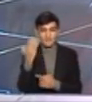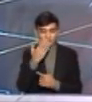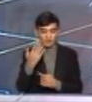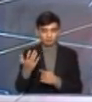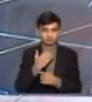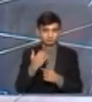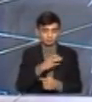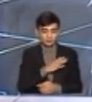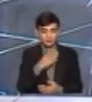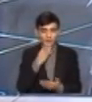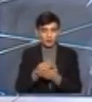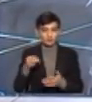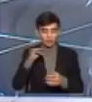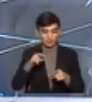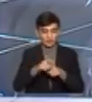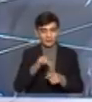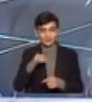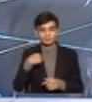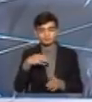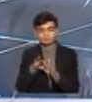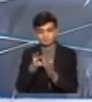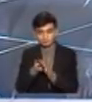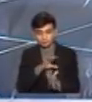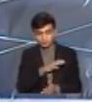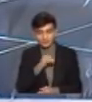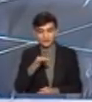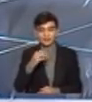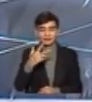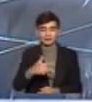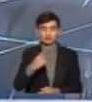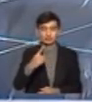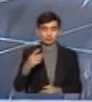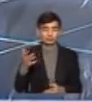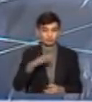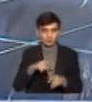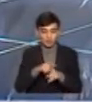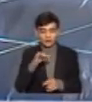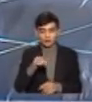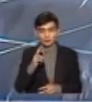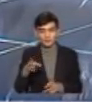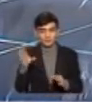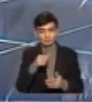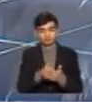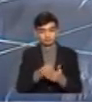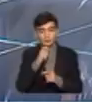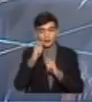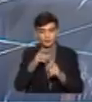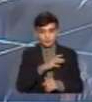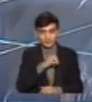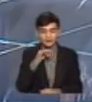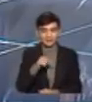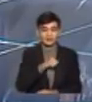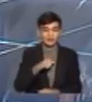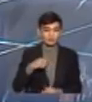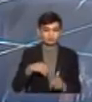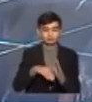Оның ішінен біз 31-ін таңдап алып, дауыс беруге салдық. Қатысушыларымыздың әрқайсысы жүлдеге лайық, алайда арасында